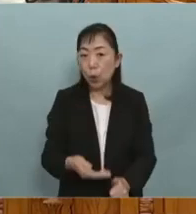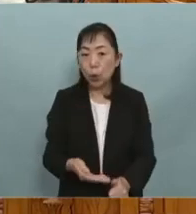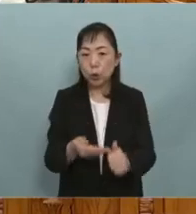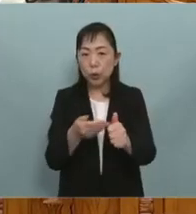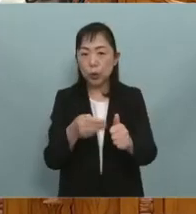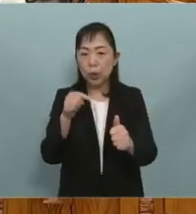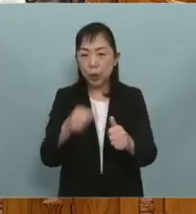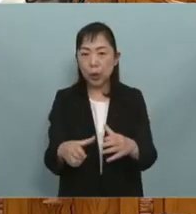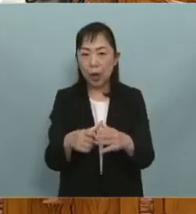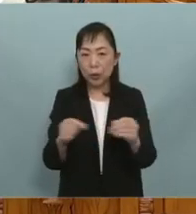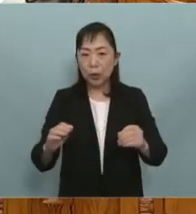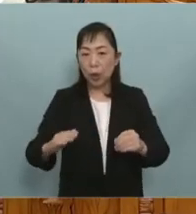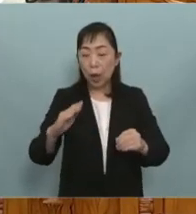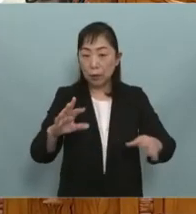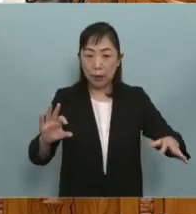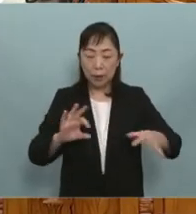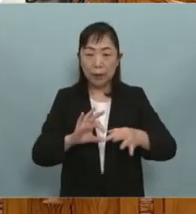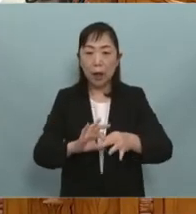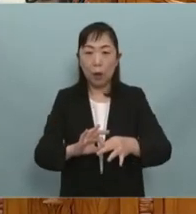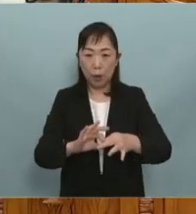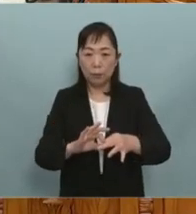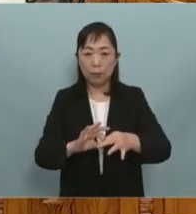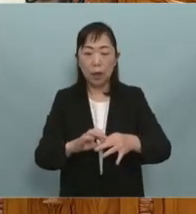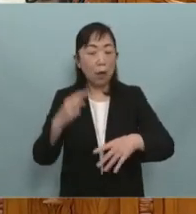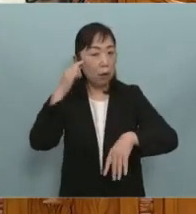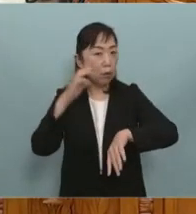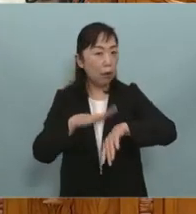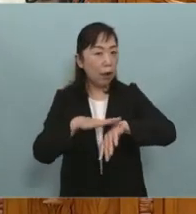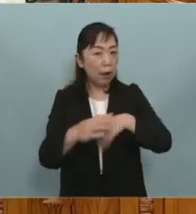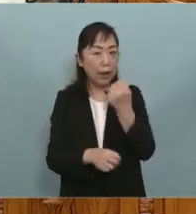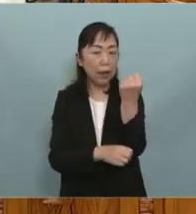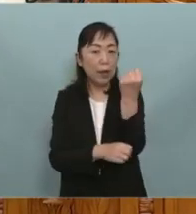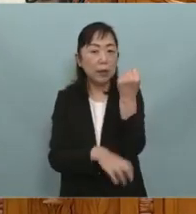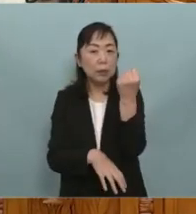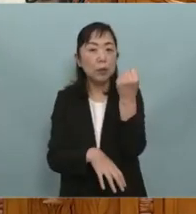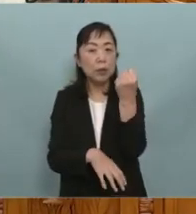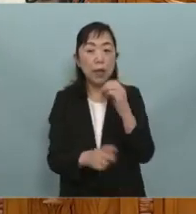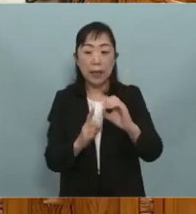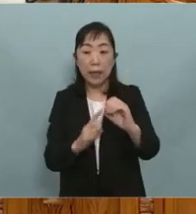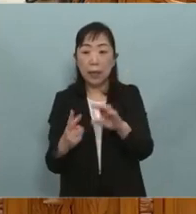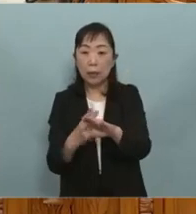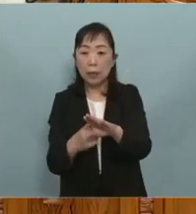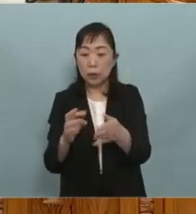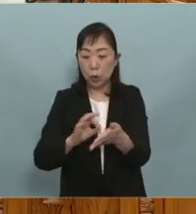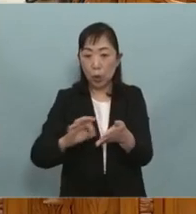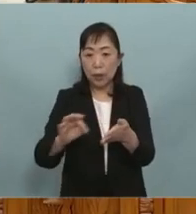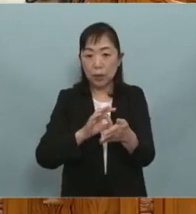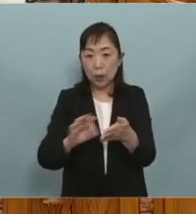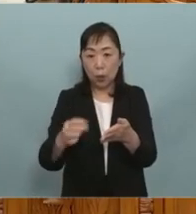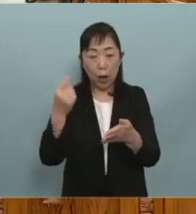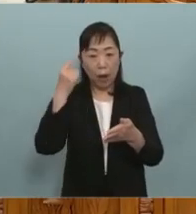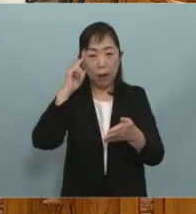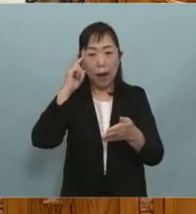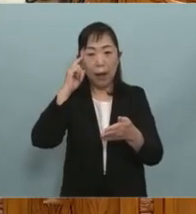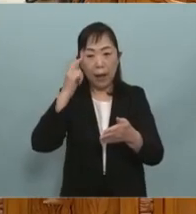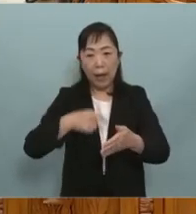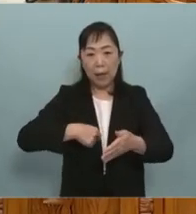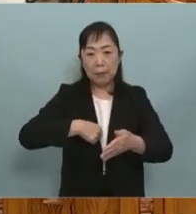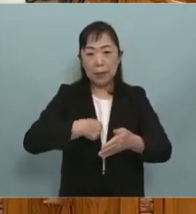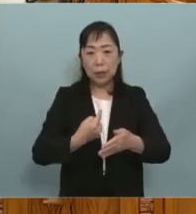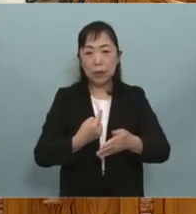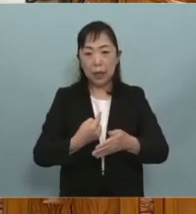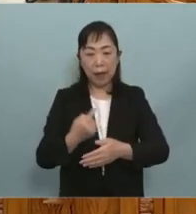国づくりこの考え方のもデジタル技術の活用前提に自ら